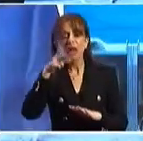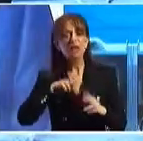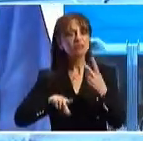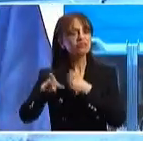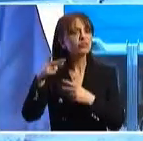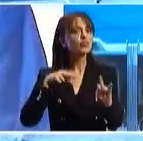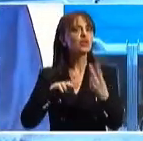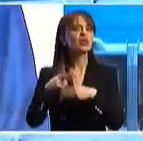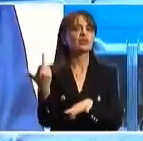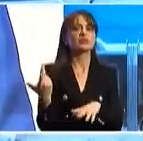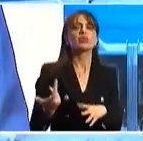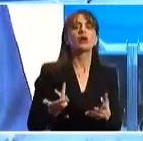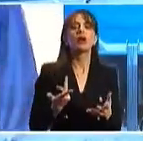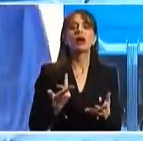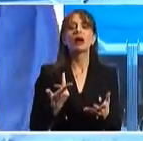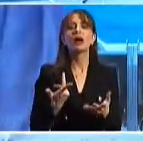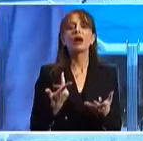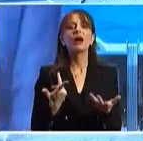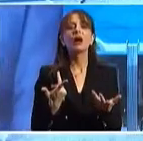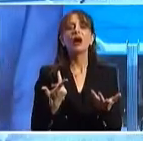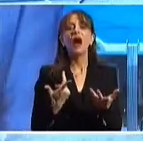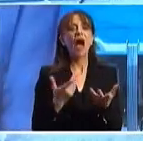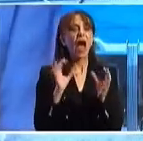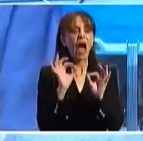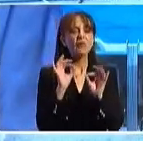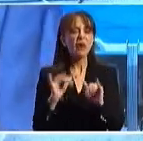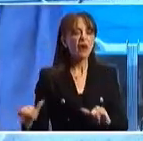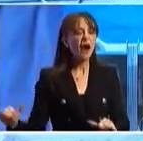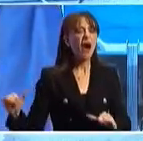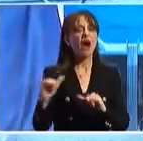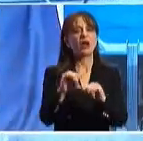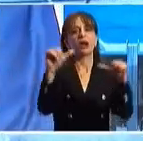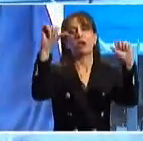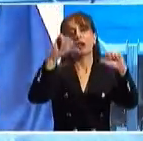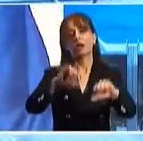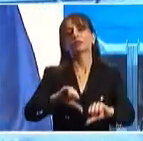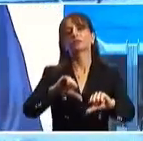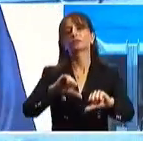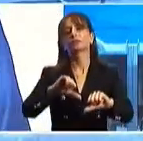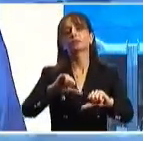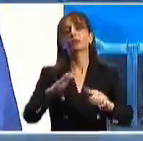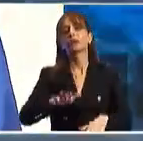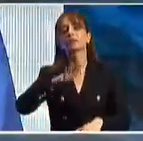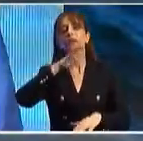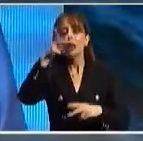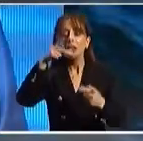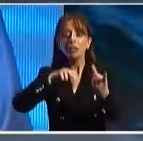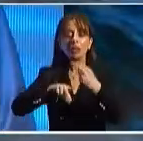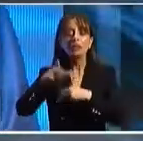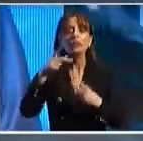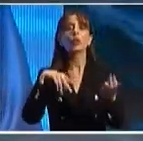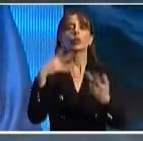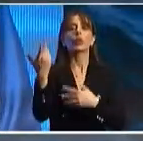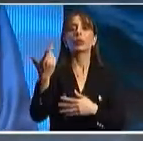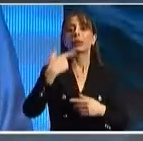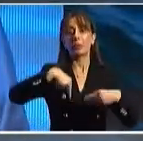atma noktasında da her işte olduğu gibi sınıfta kalmıştır. Ve deniz ulaşımdaki payını